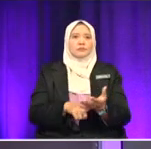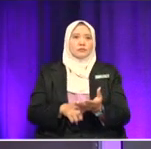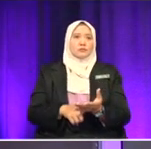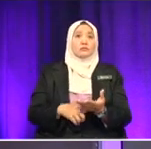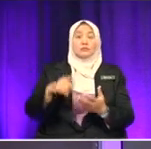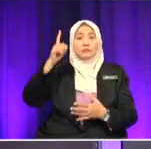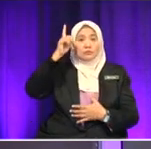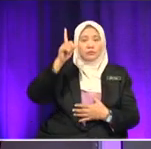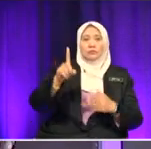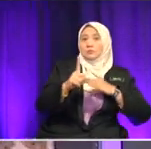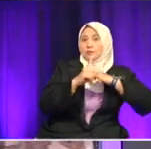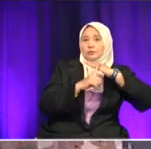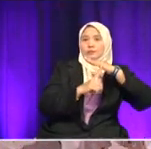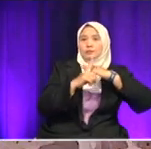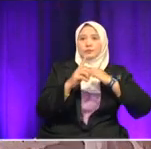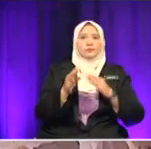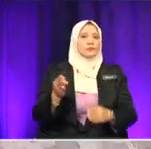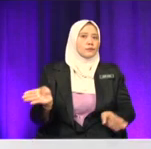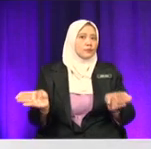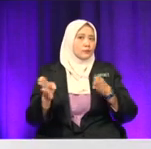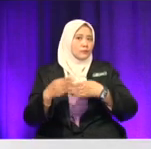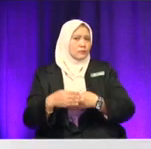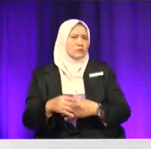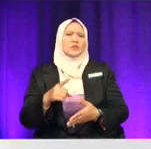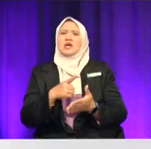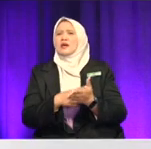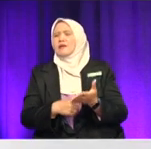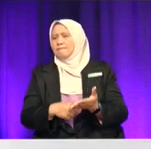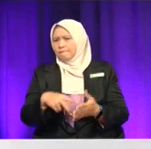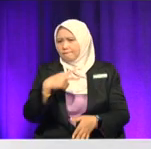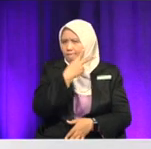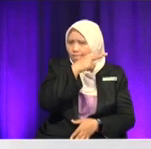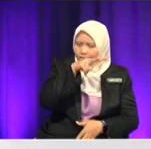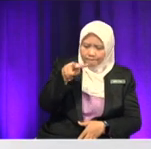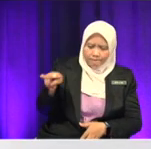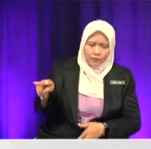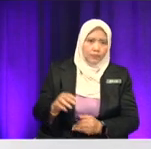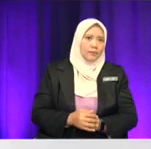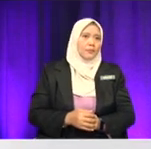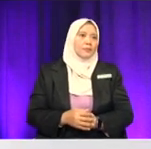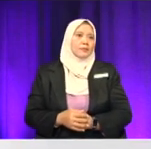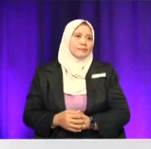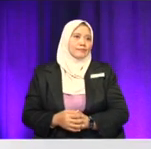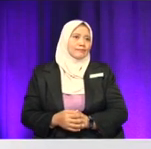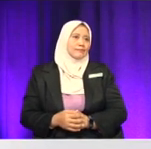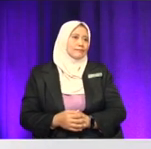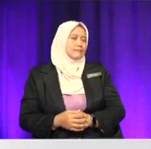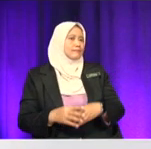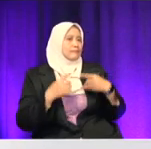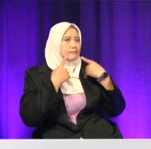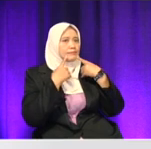bilik. Apakah pemerhatiannya? Siapa nak cuba? Saya nak jawab. Okey, Bakis. Apakah jawapan